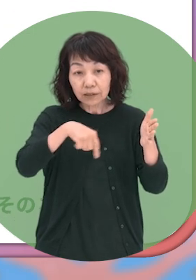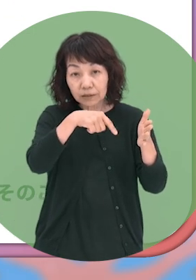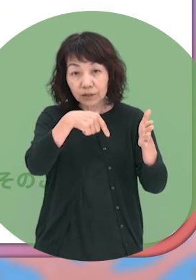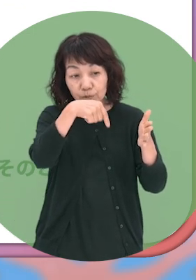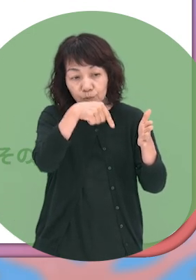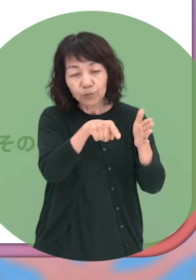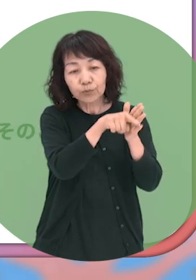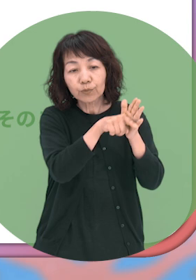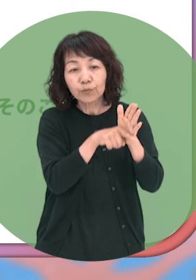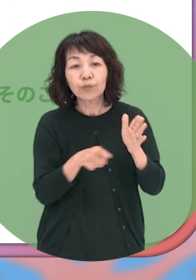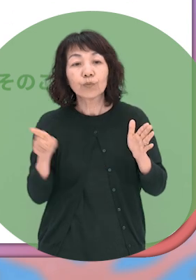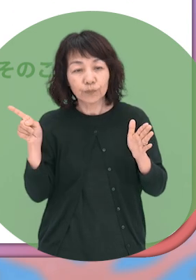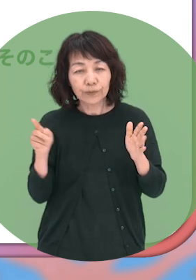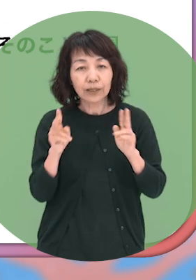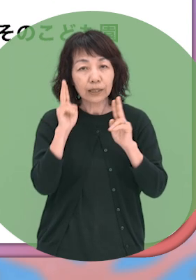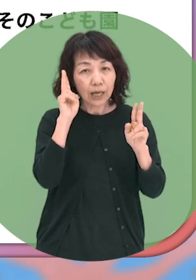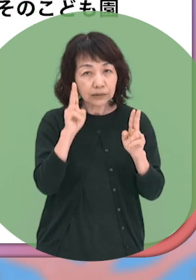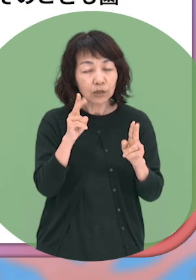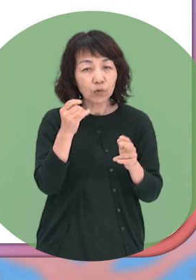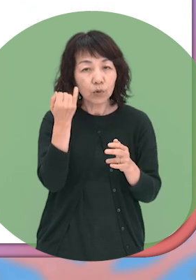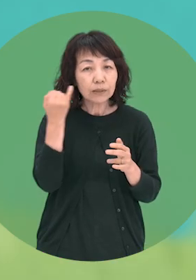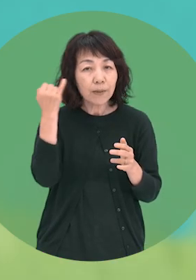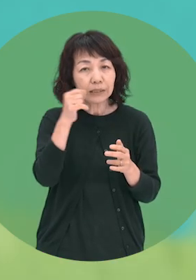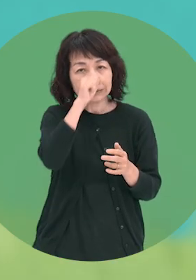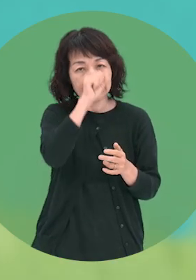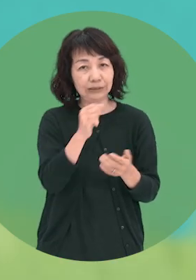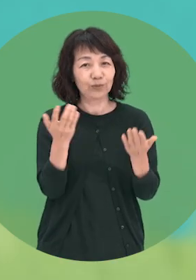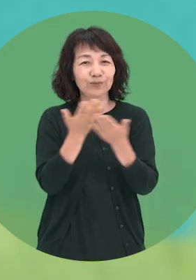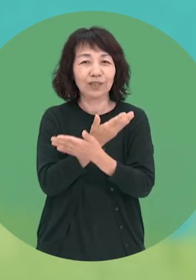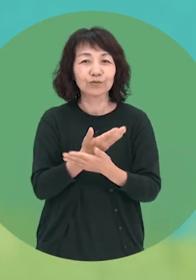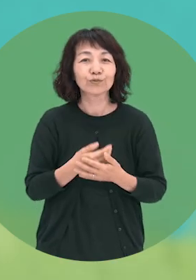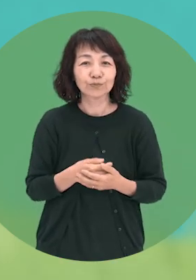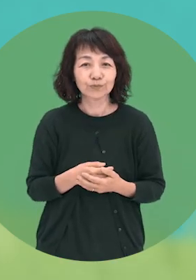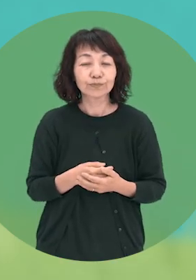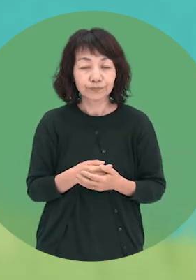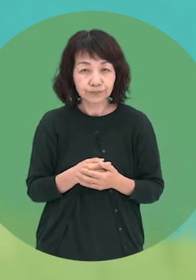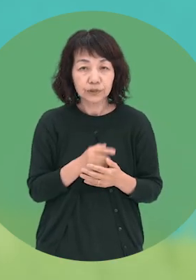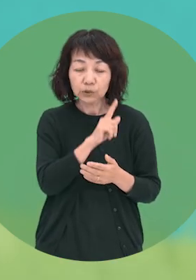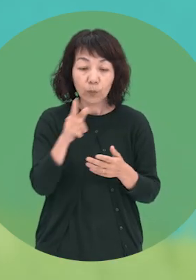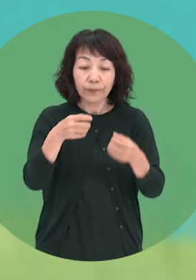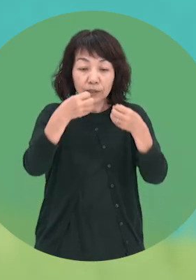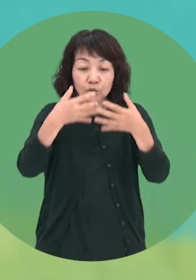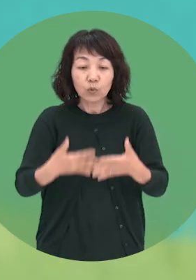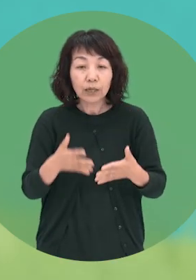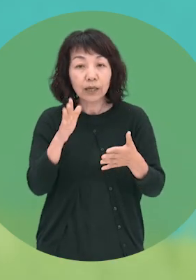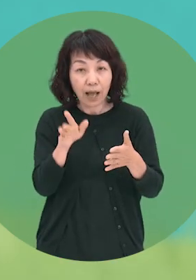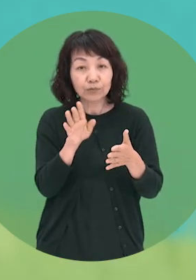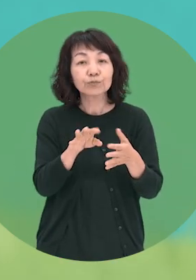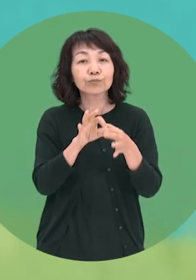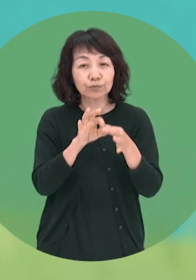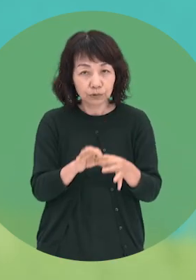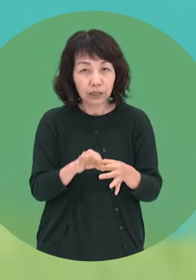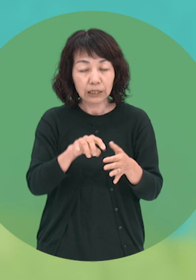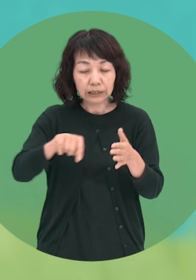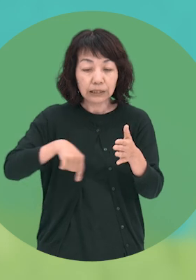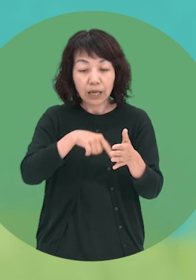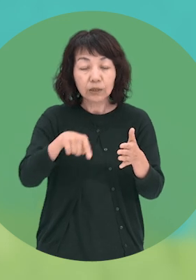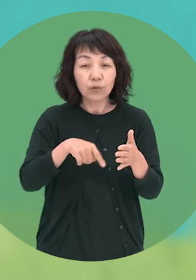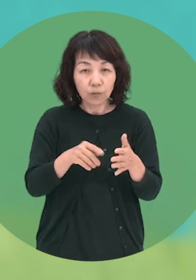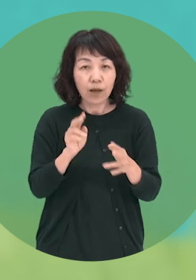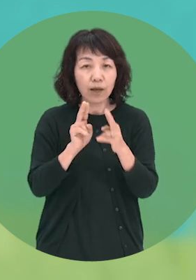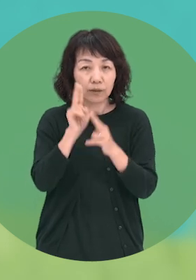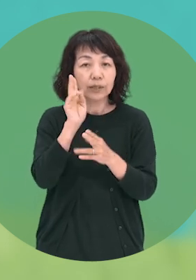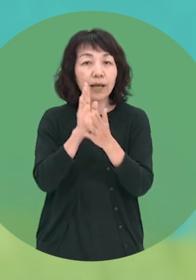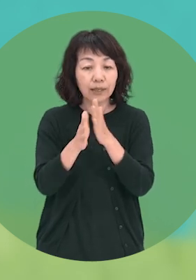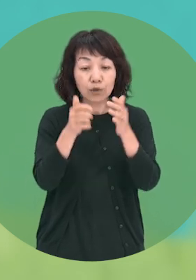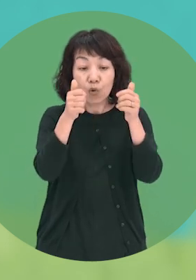のイメージアップにもつながるわね。 各種条件など詳しい内容は県のホームページで紹介